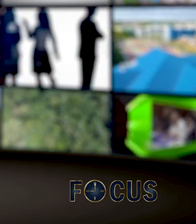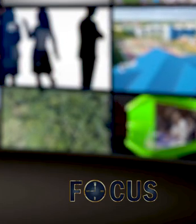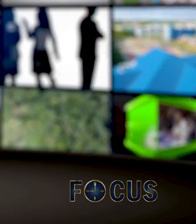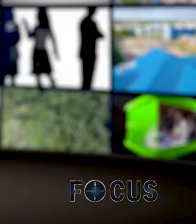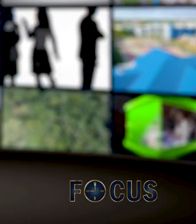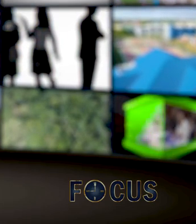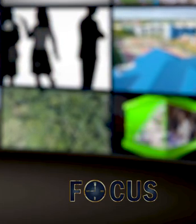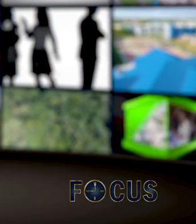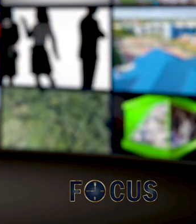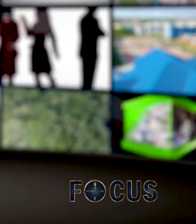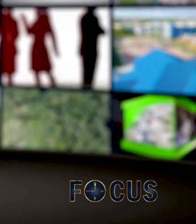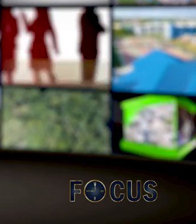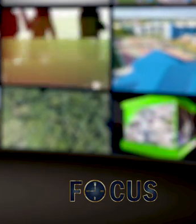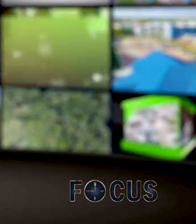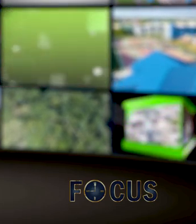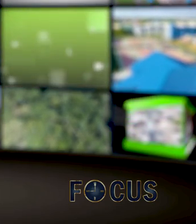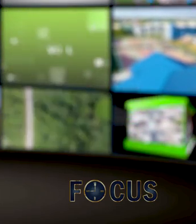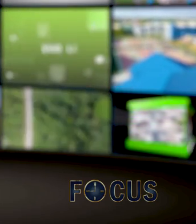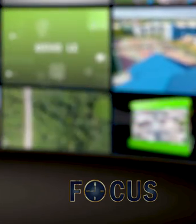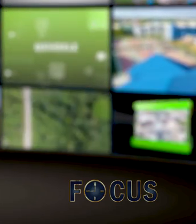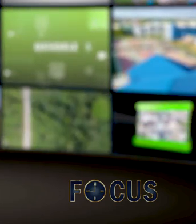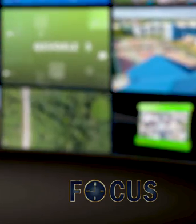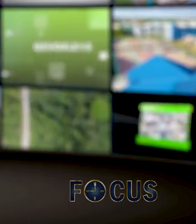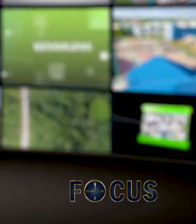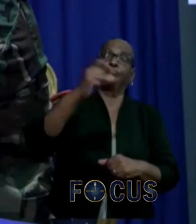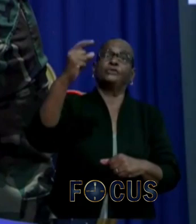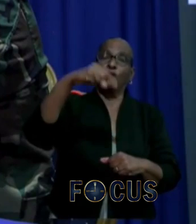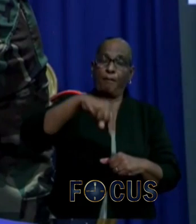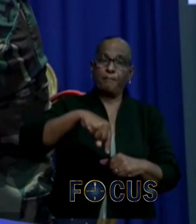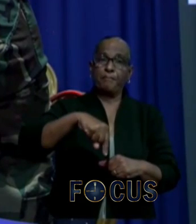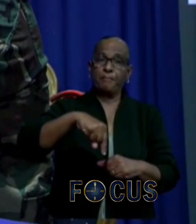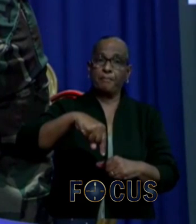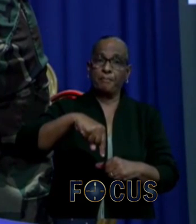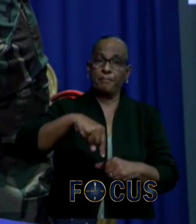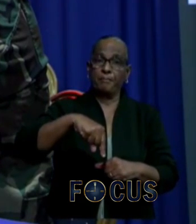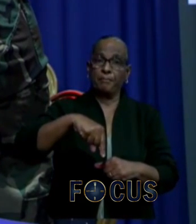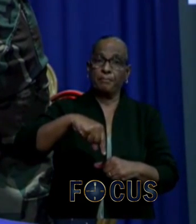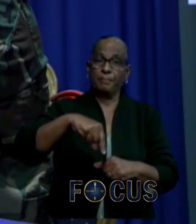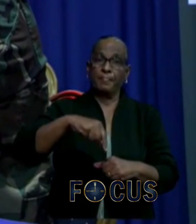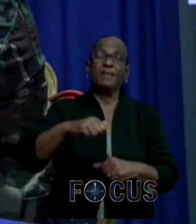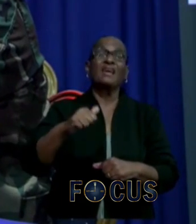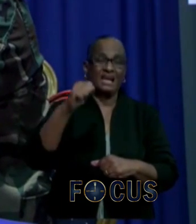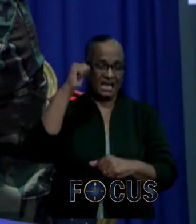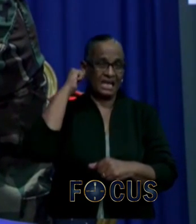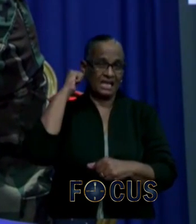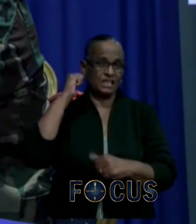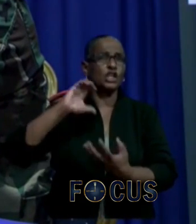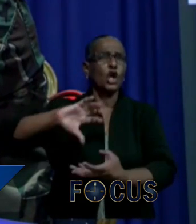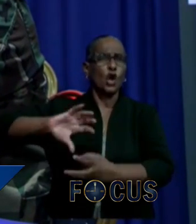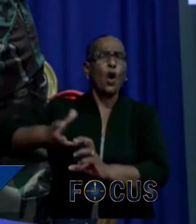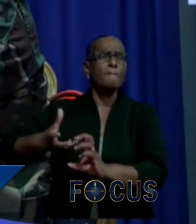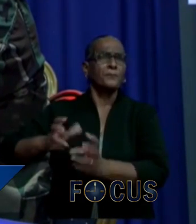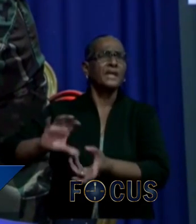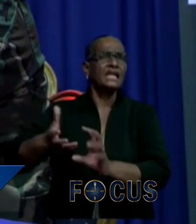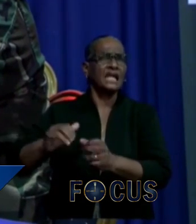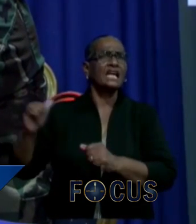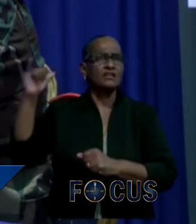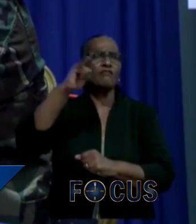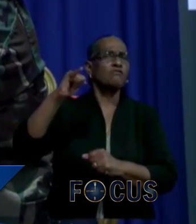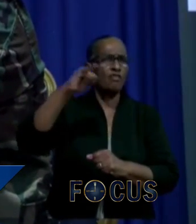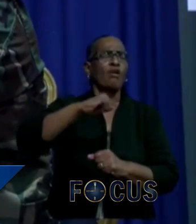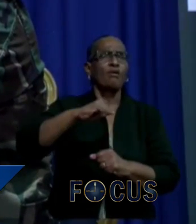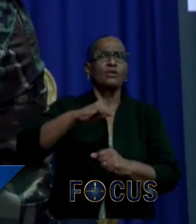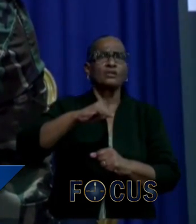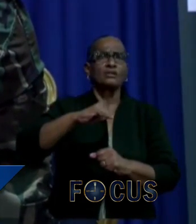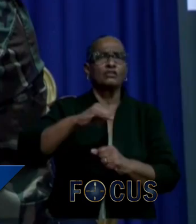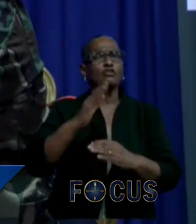in de congreszaal de volgende informatie aan de media. We hebben dus een repatriatievlucht gehad, een gecombineerde repatriatievlucht